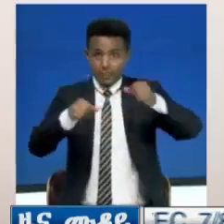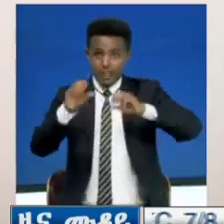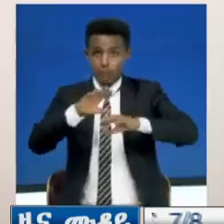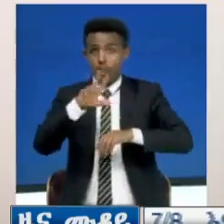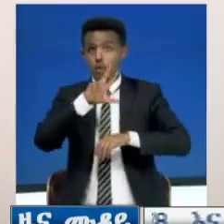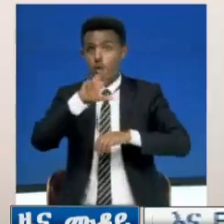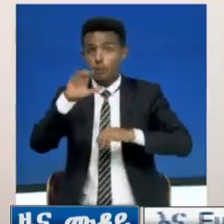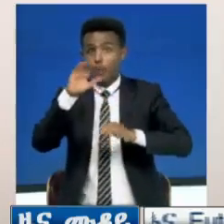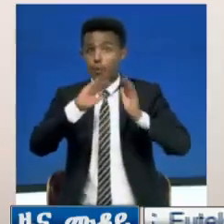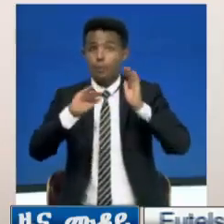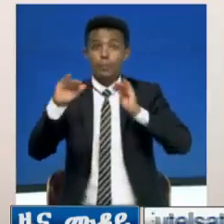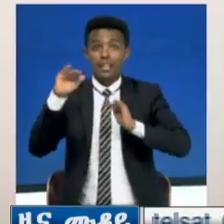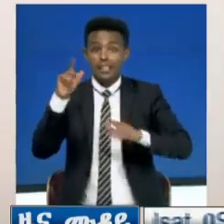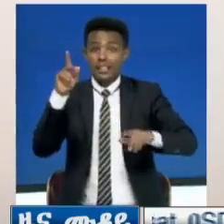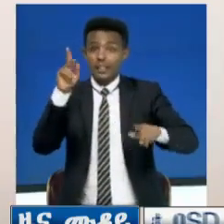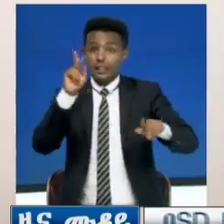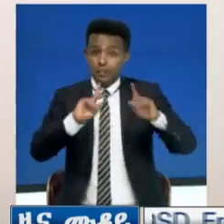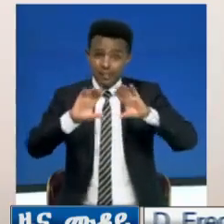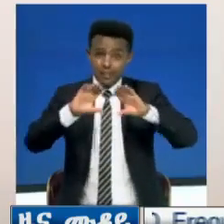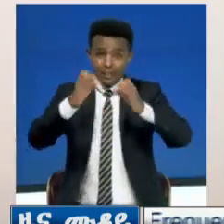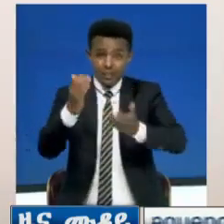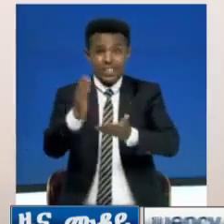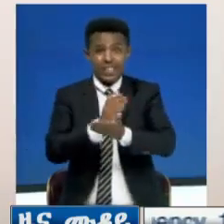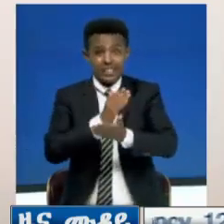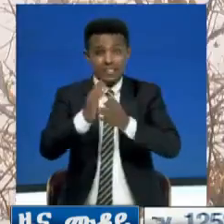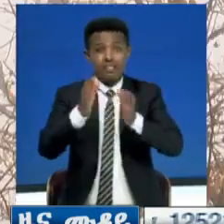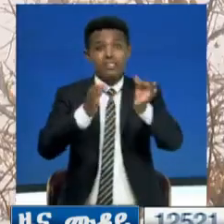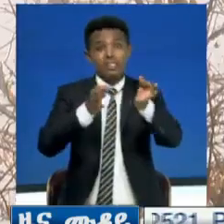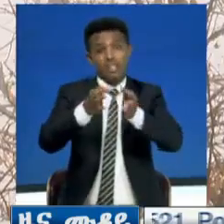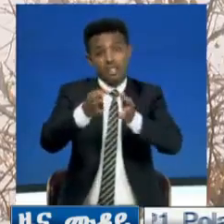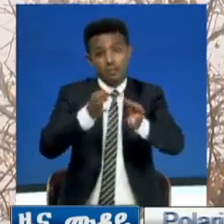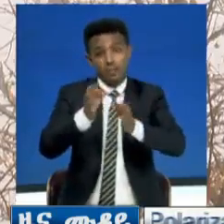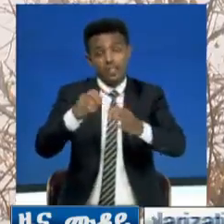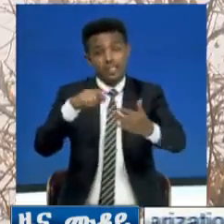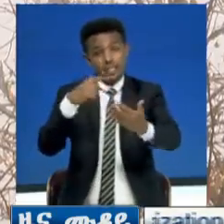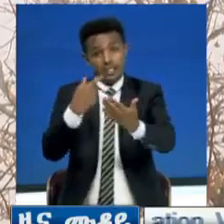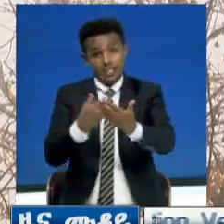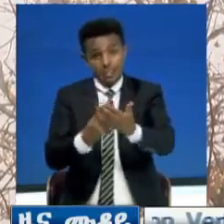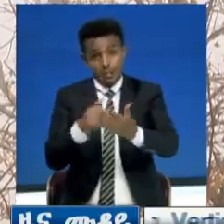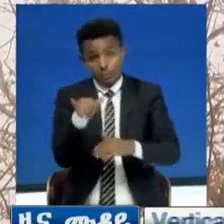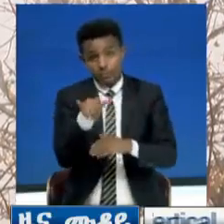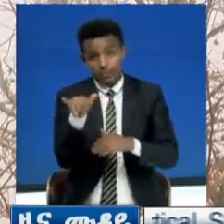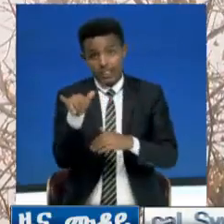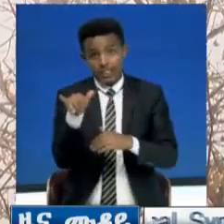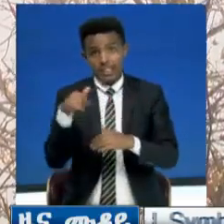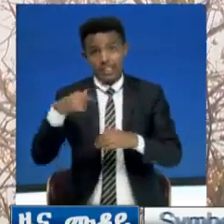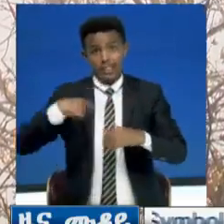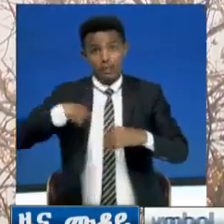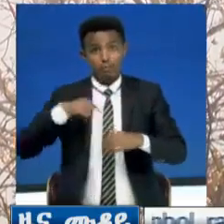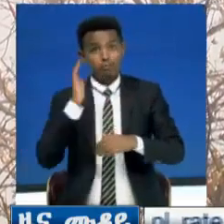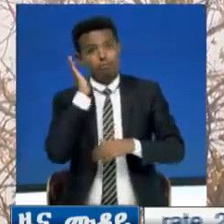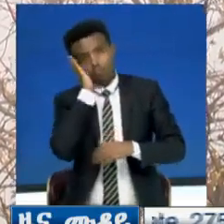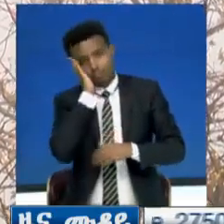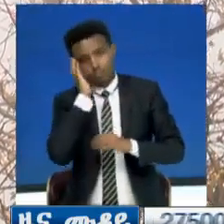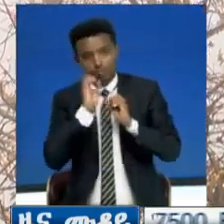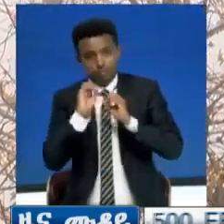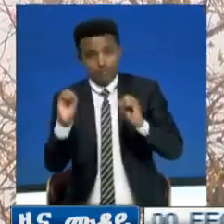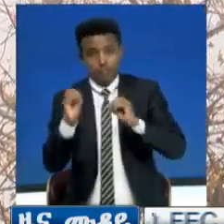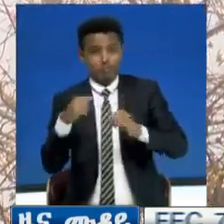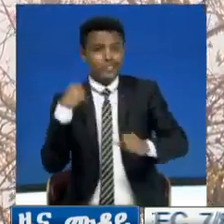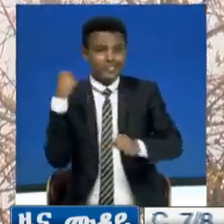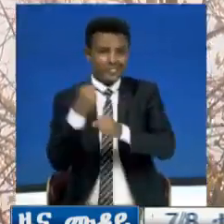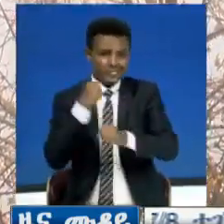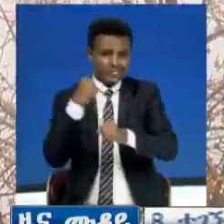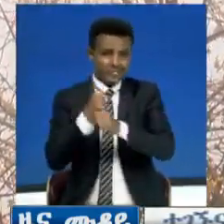በላይ የህብረተሰብ ክፍሎች እንደተሳተፉ ተገልጿል። ያውኛ ሌቱንም በማደር በማጥፋት ቀኑንም